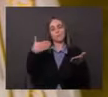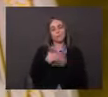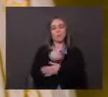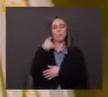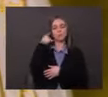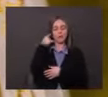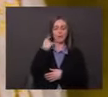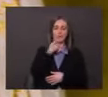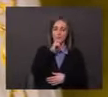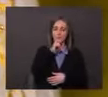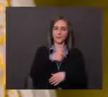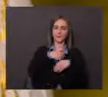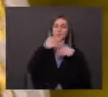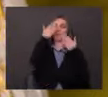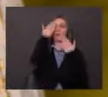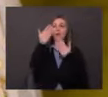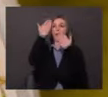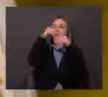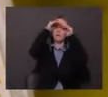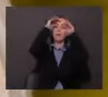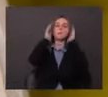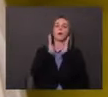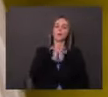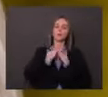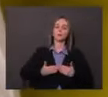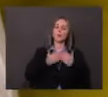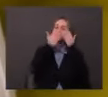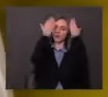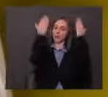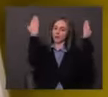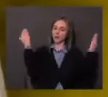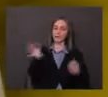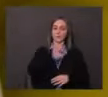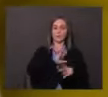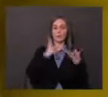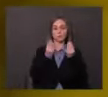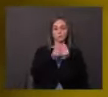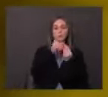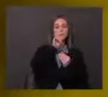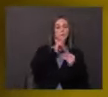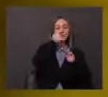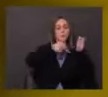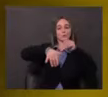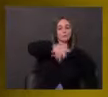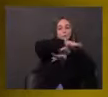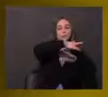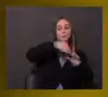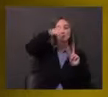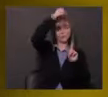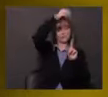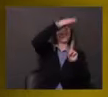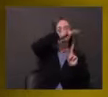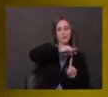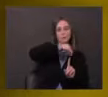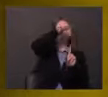Amém. Zdrowaś Maryjo, łaski pełna Pan z Tobą, błogosławionaś Ty między niewiastami